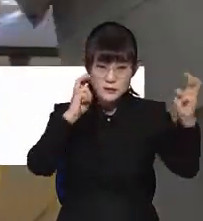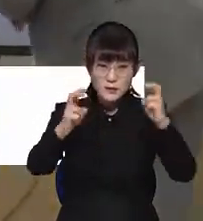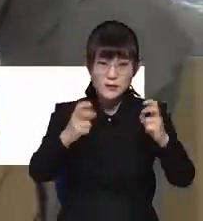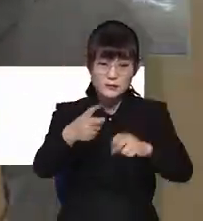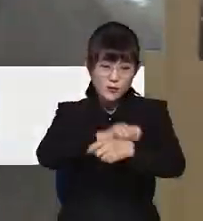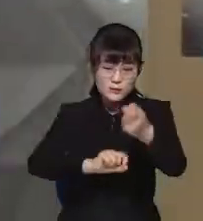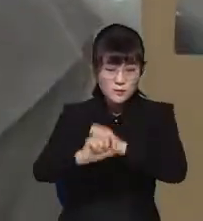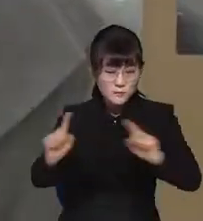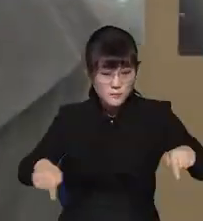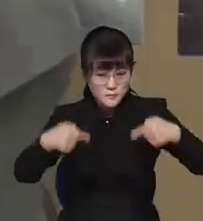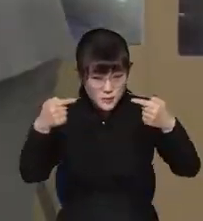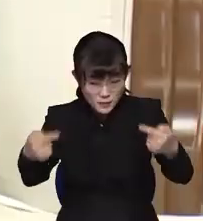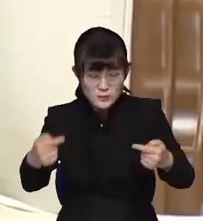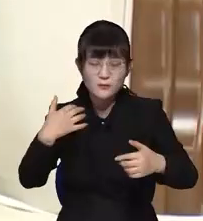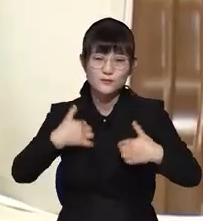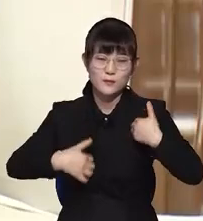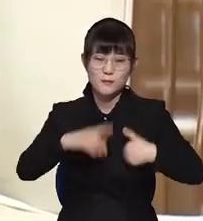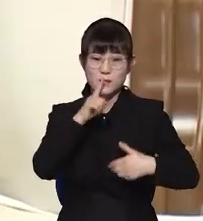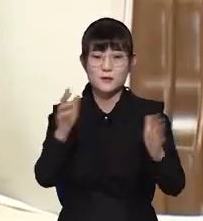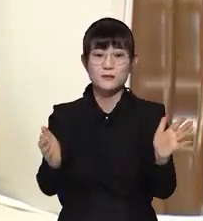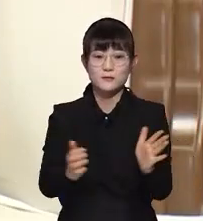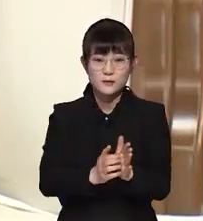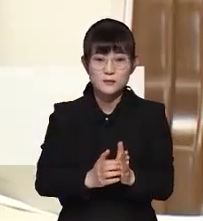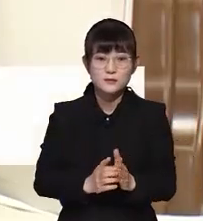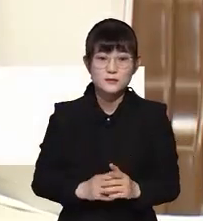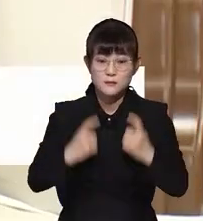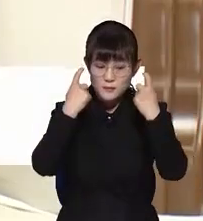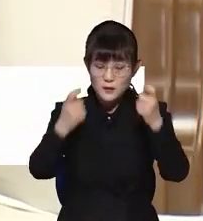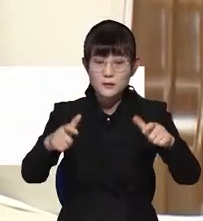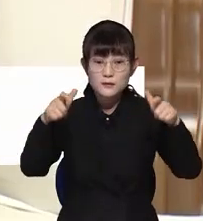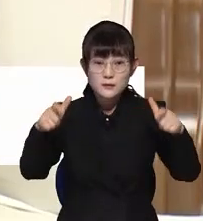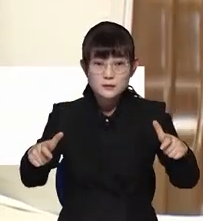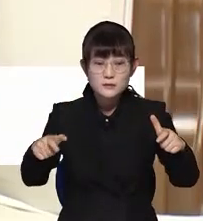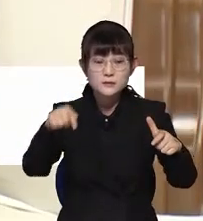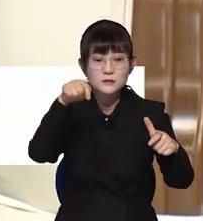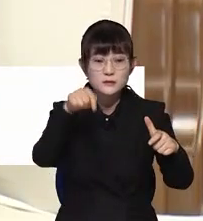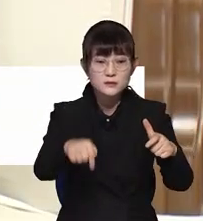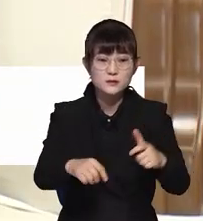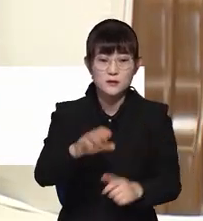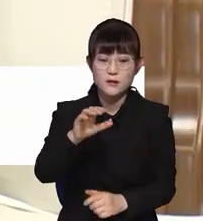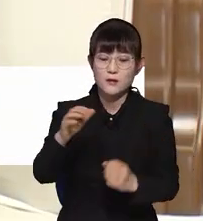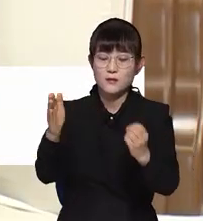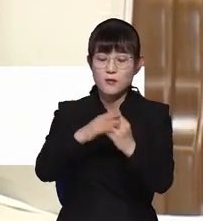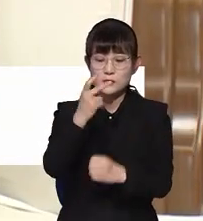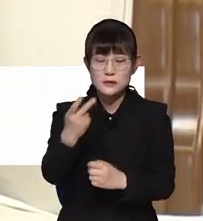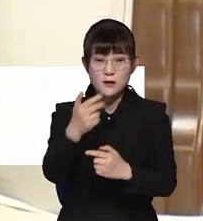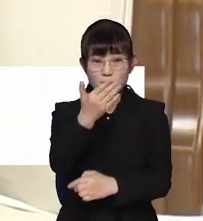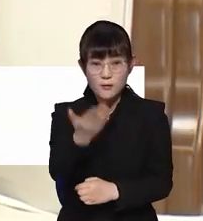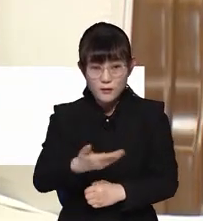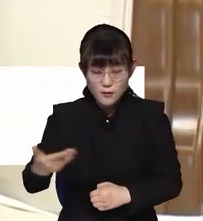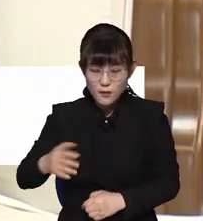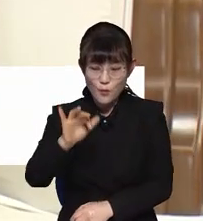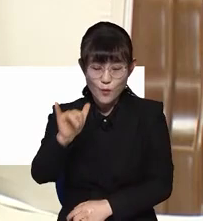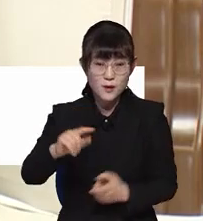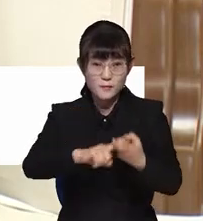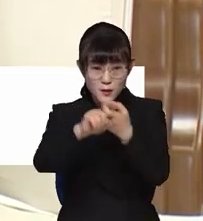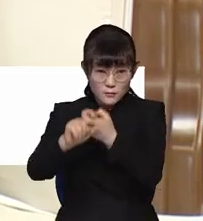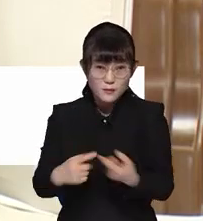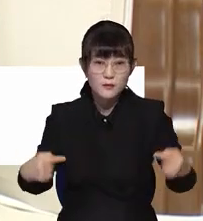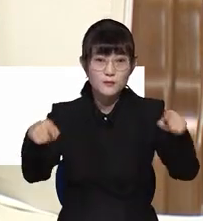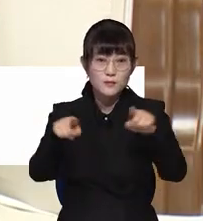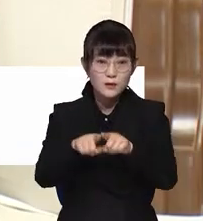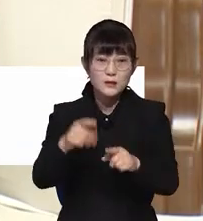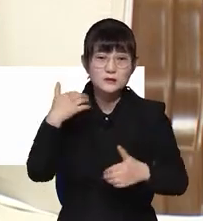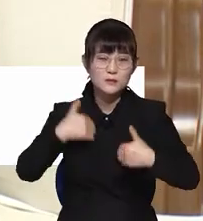보이고 있다며 환영했습니다. 어등산 관광단지는 영산강 와이벨도와 함께 꿀잼 도시